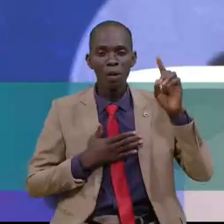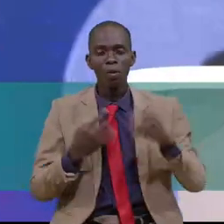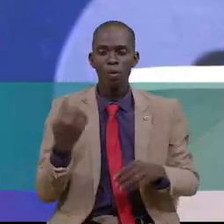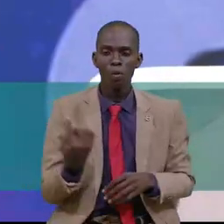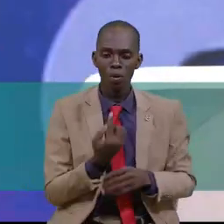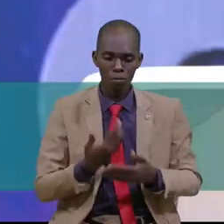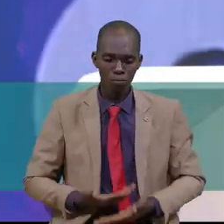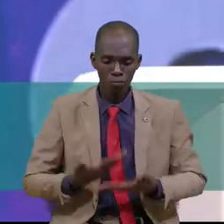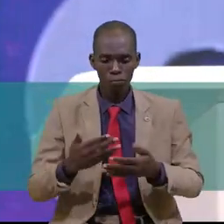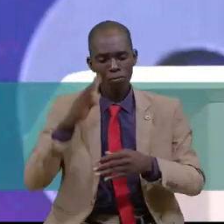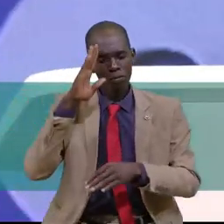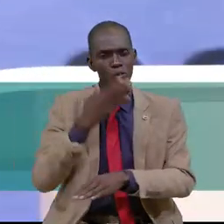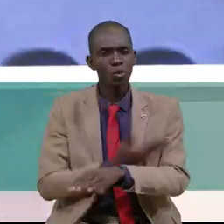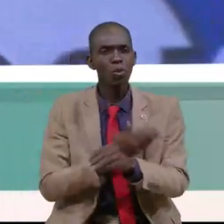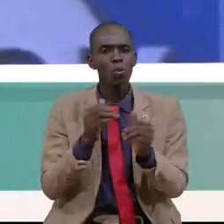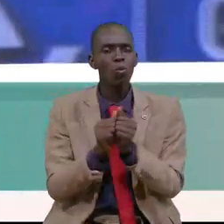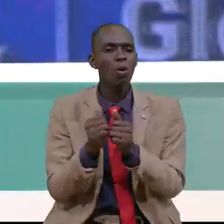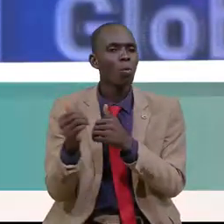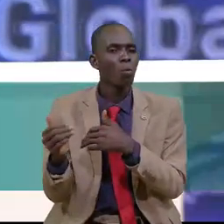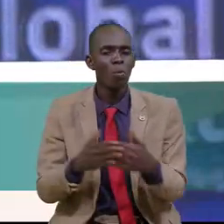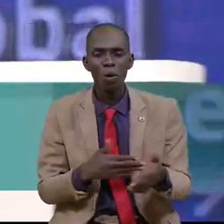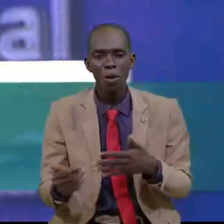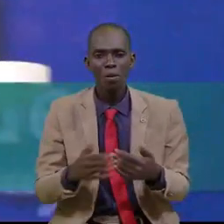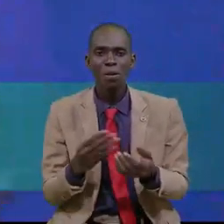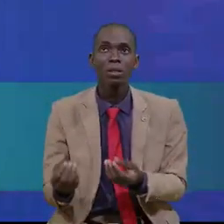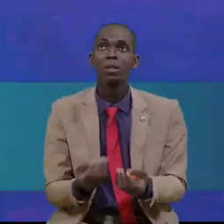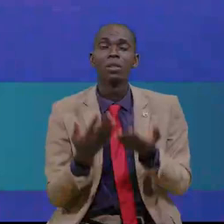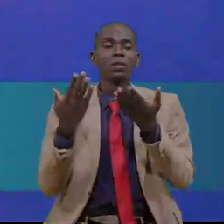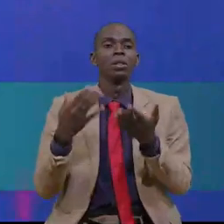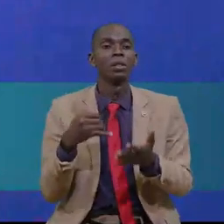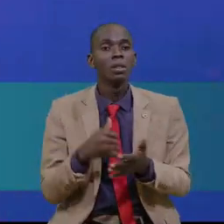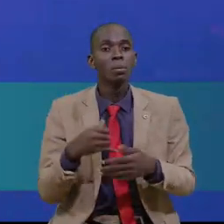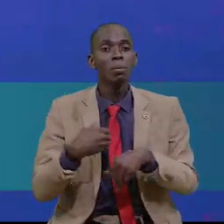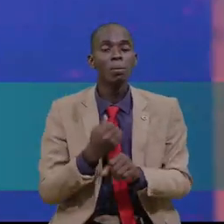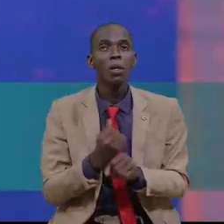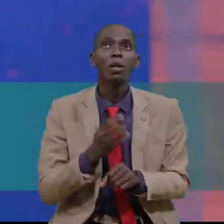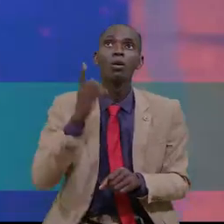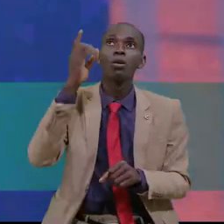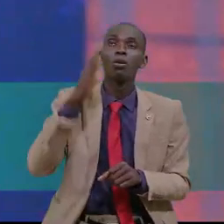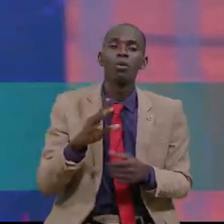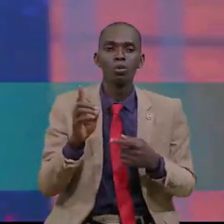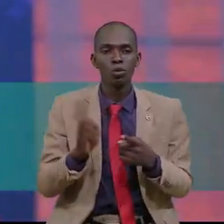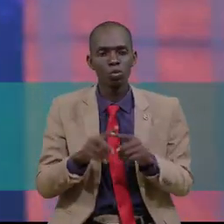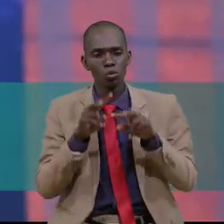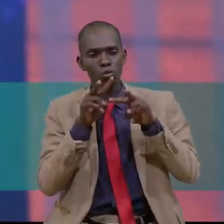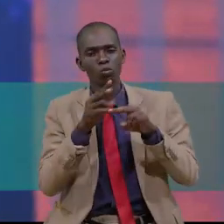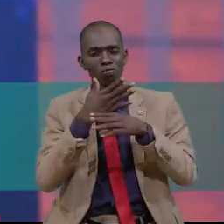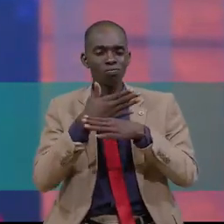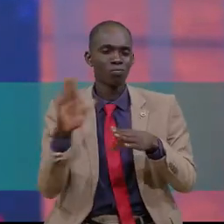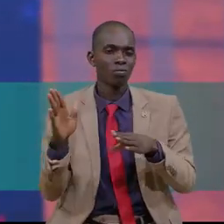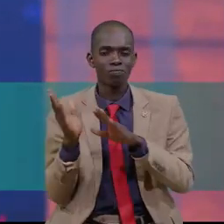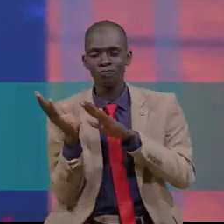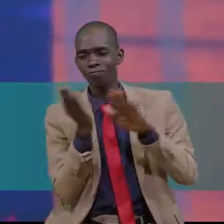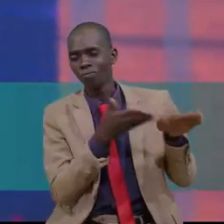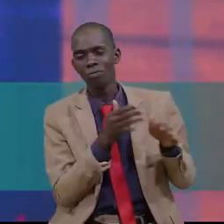unique avec tout autre sacrifice. Cela amène Dieu à détourner les regards d'une